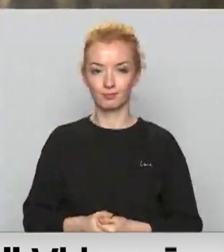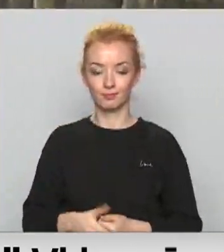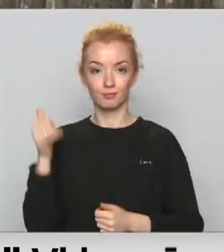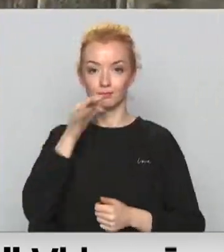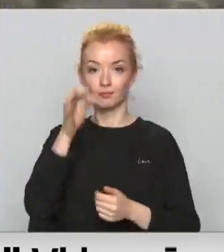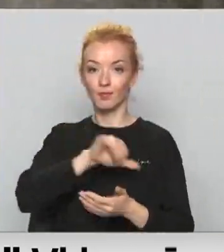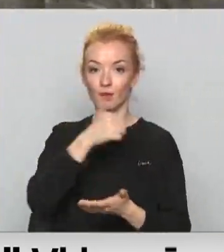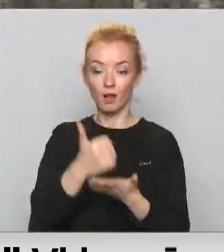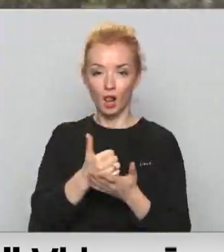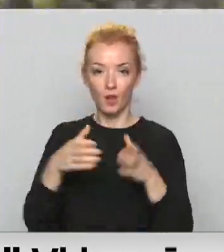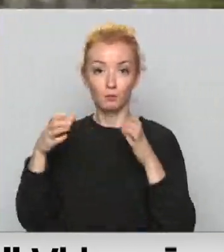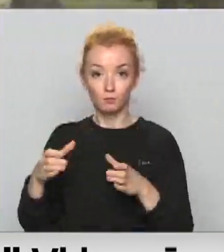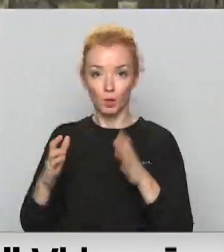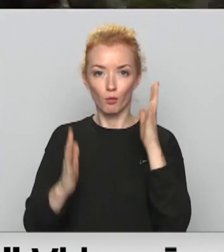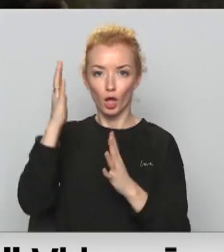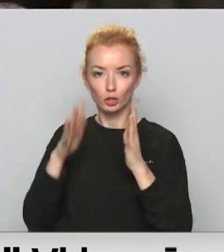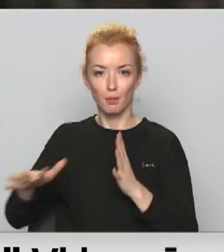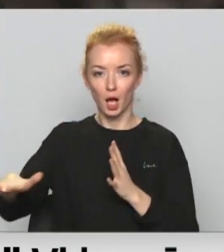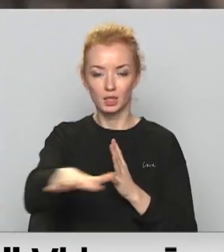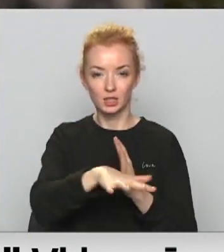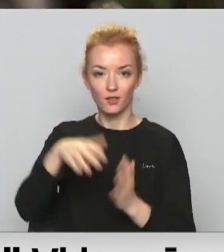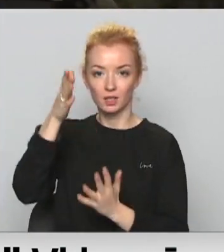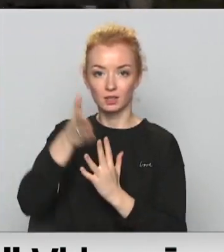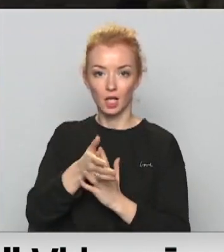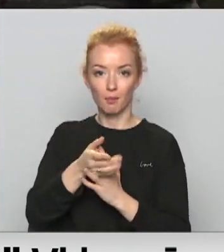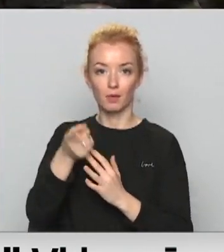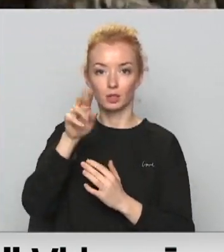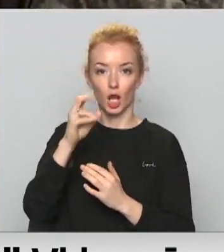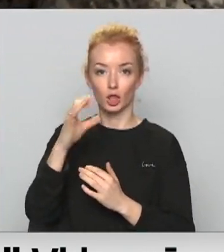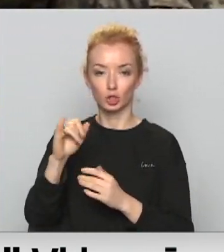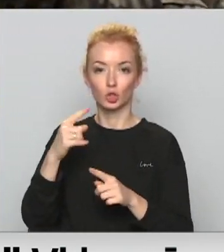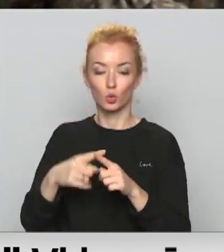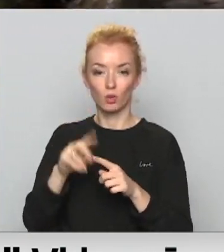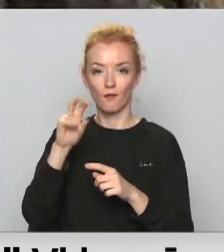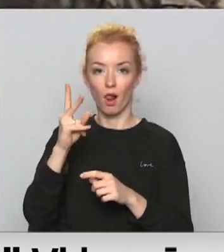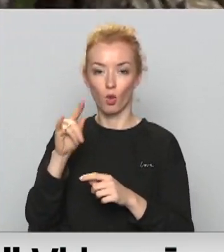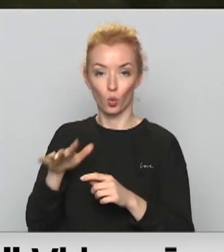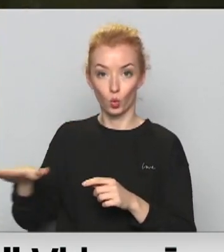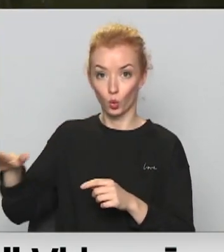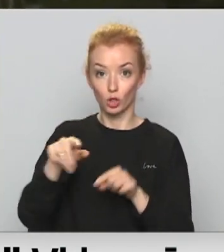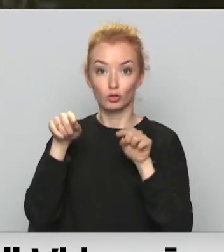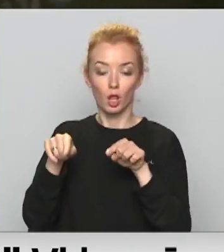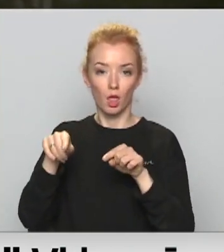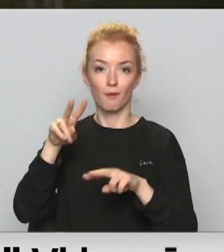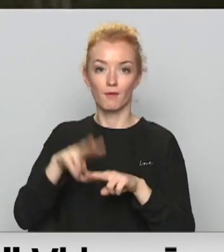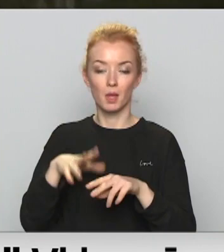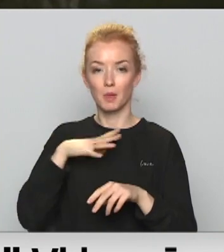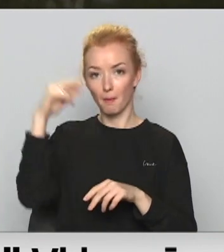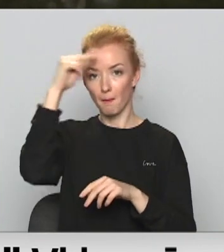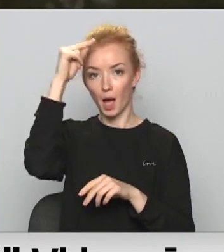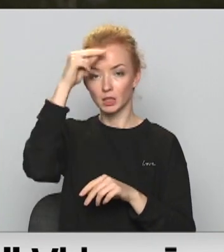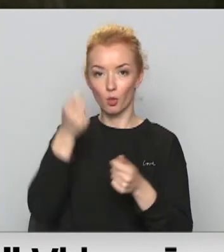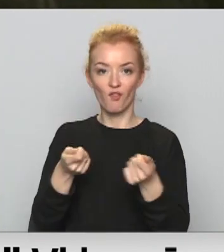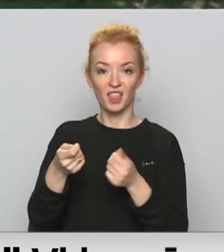Galvenie spēki mums atradās meža masīvā starp Strenčiem un Valkoliņu meža masīvā. Šajā punktā bija mācība vadības